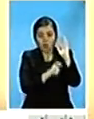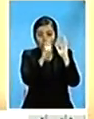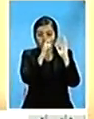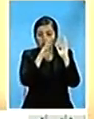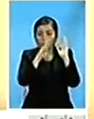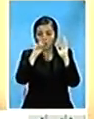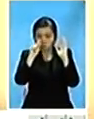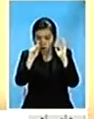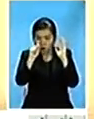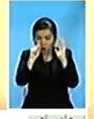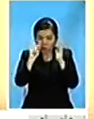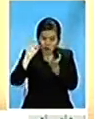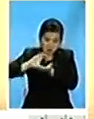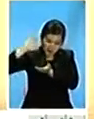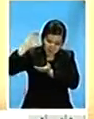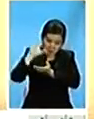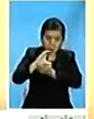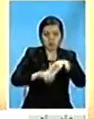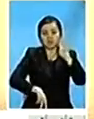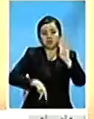วน